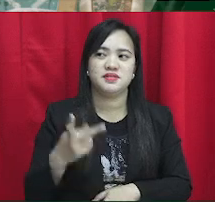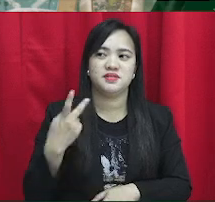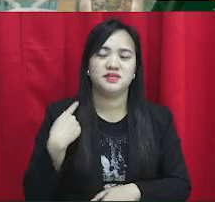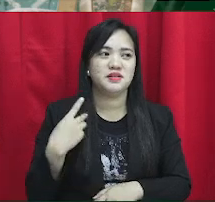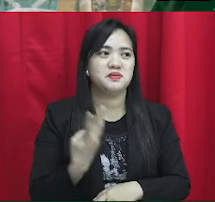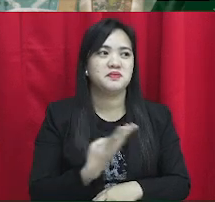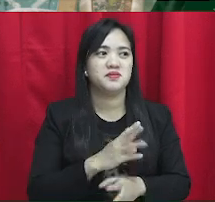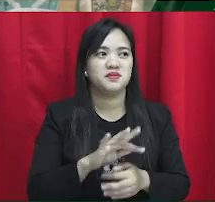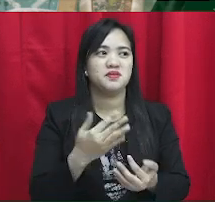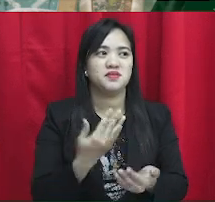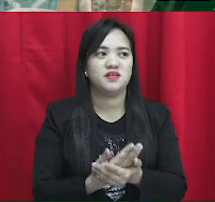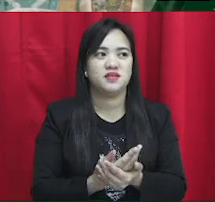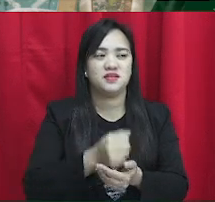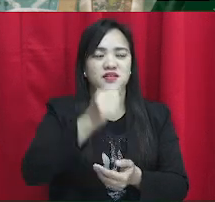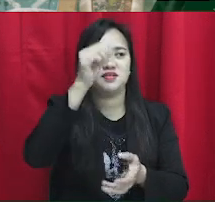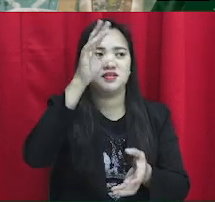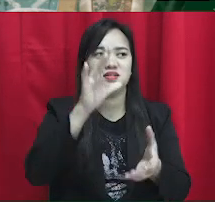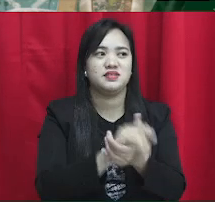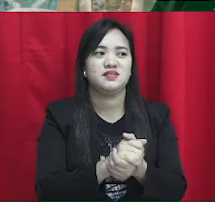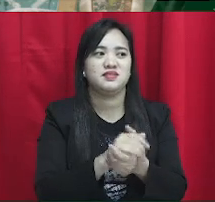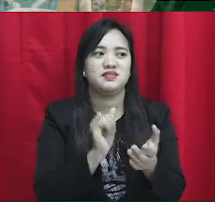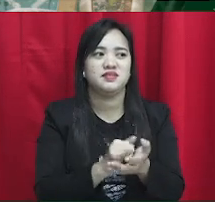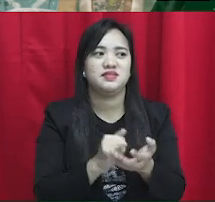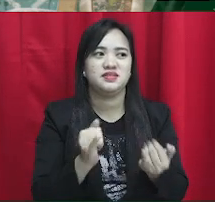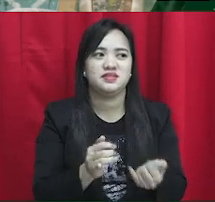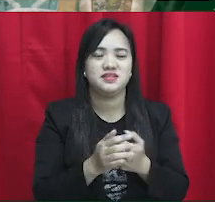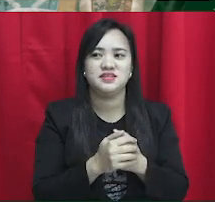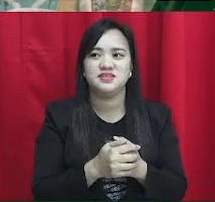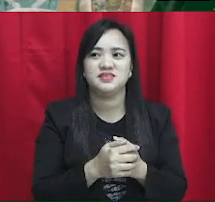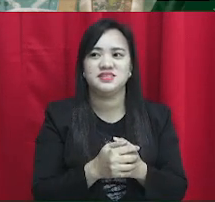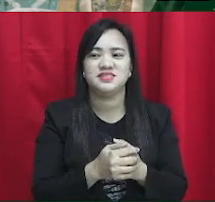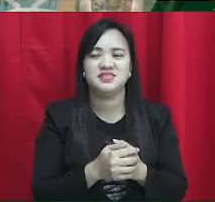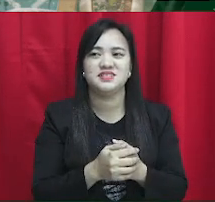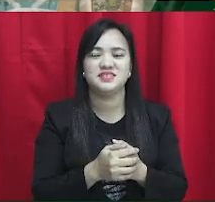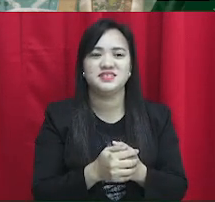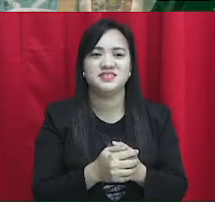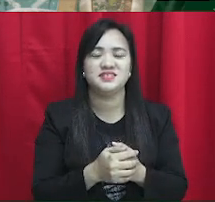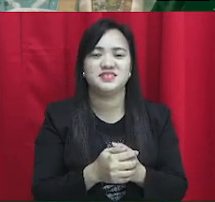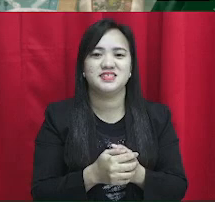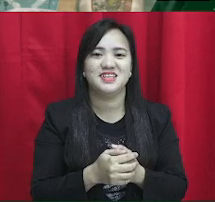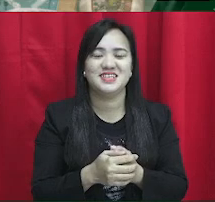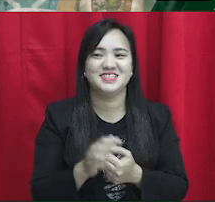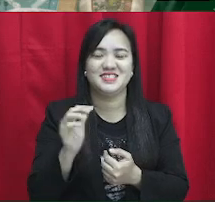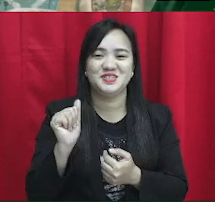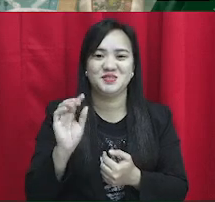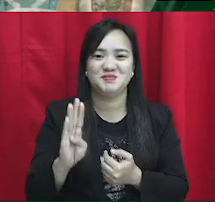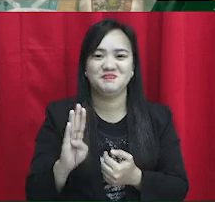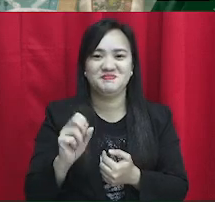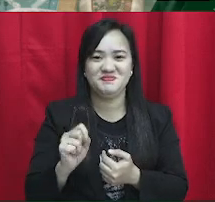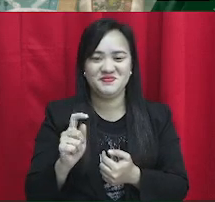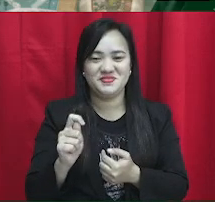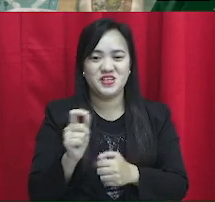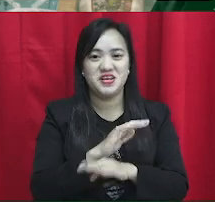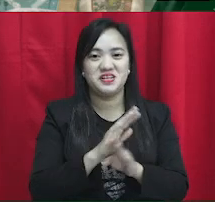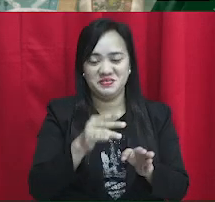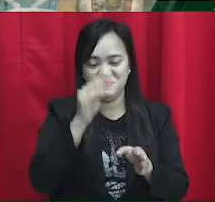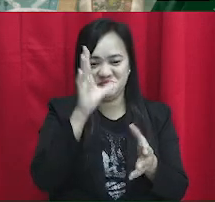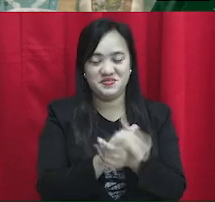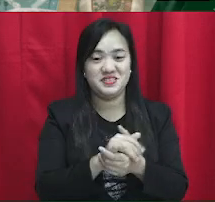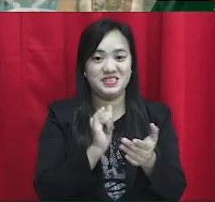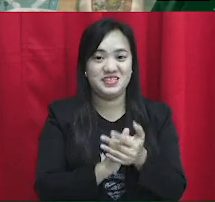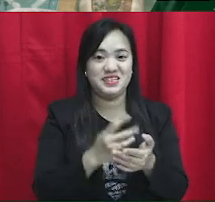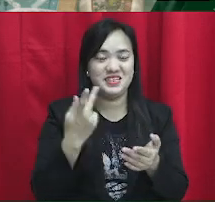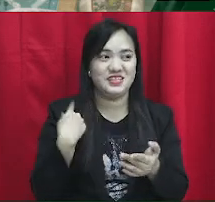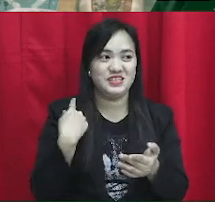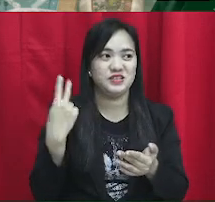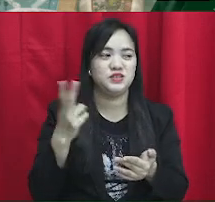para medyo hindi pa kapagkapaniwala ngayon. Diba? Medyo mahirap paniwalaan. Abstract. Abstract pa yung sinasabi niya na gumagawa siya ng